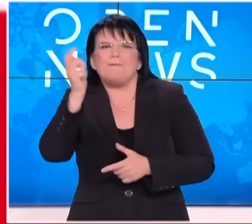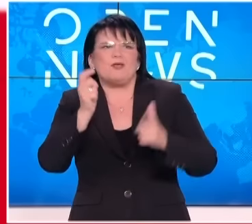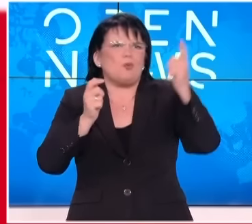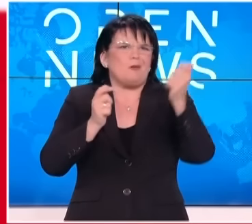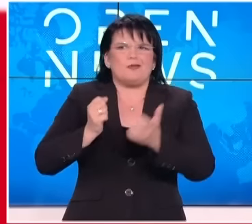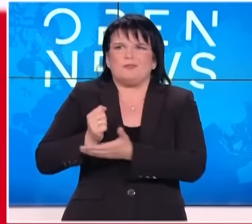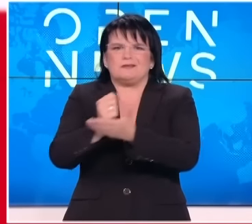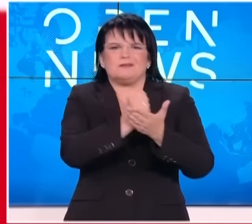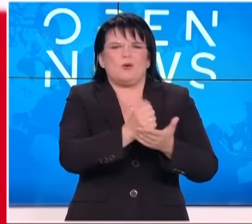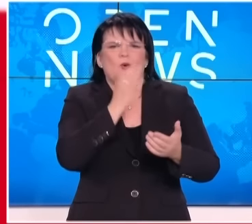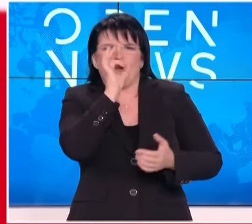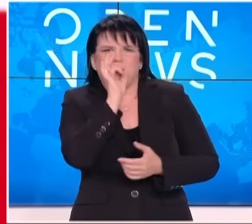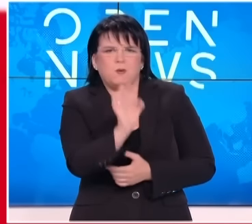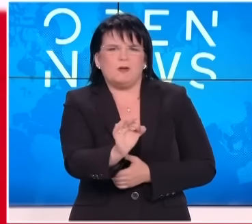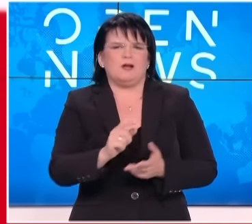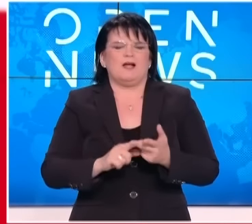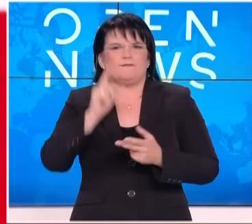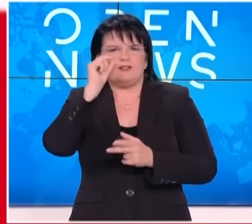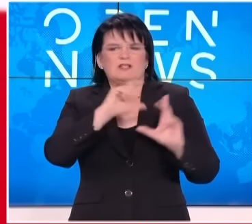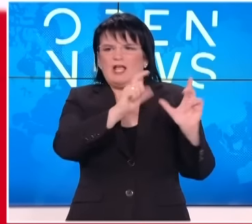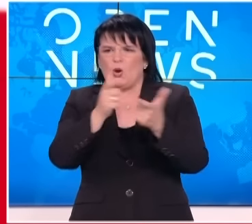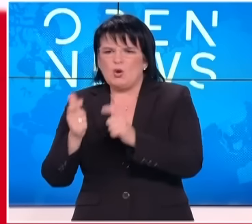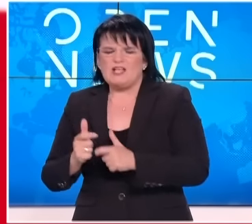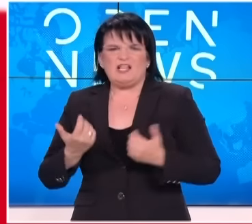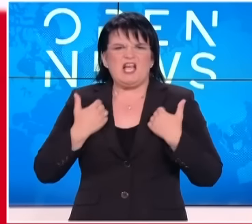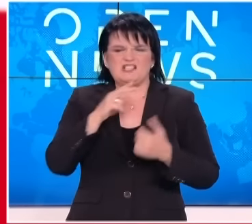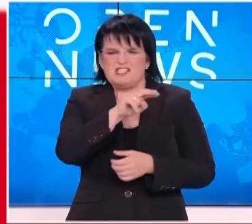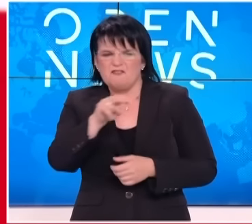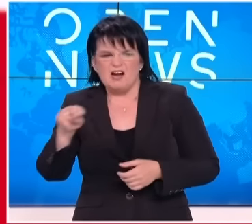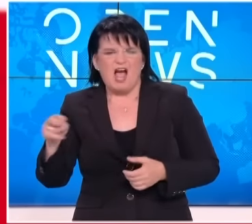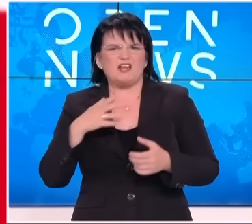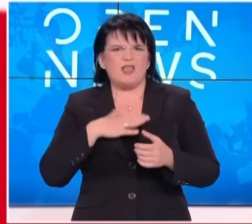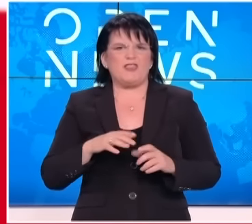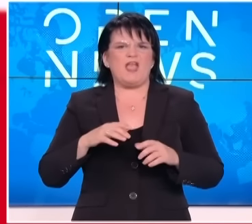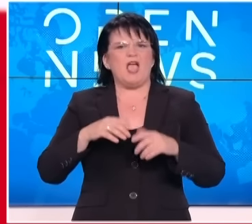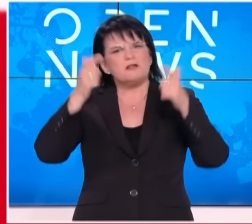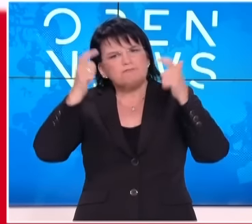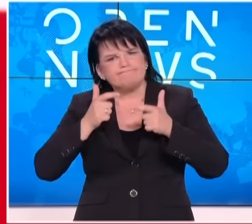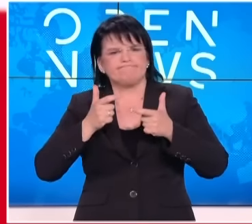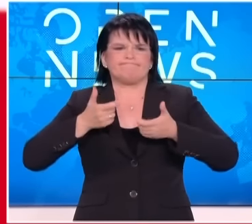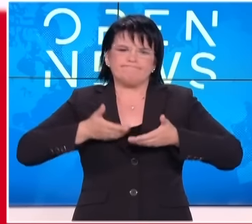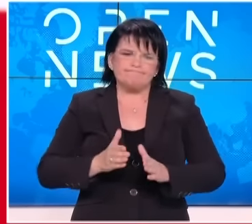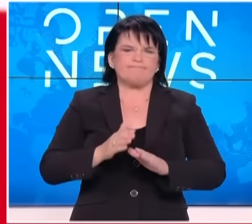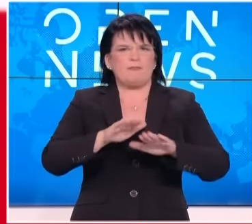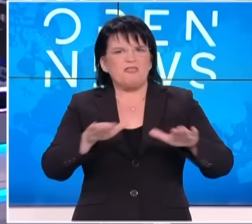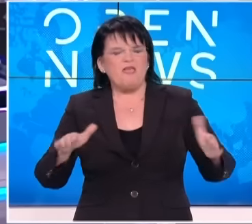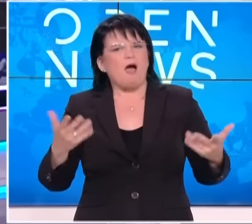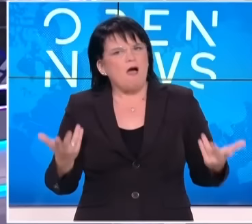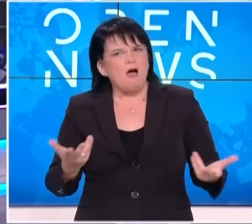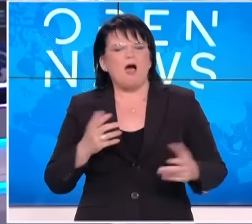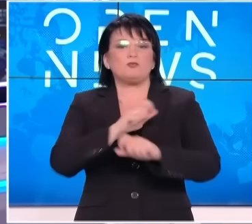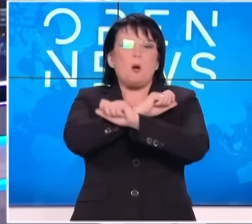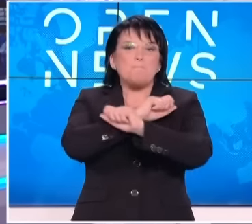ενίσχυσης και για το φοιτητή αλλά και για την οικογένεια τα νέα ζευγάρια που θέλουν να φτιάξουν την οικογένειά τους να πάρει